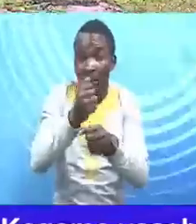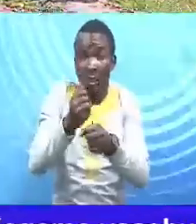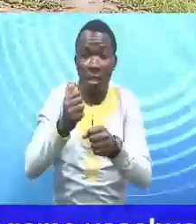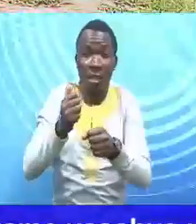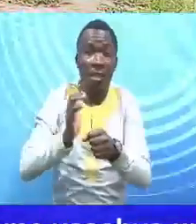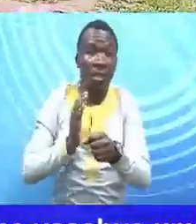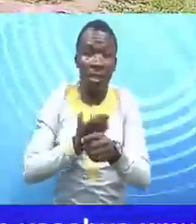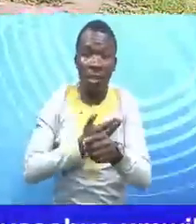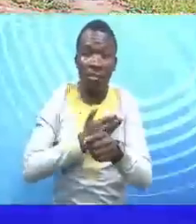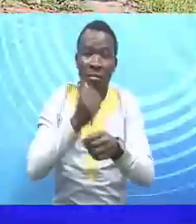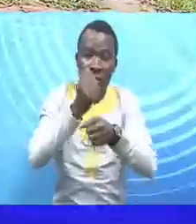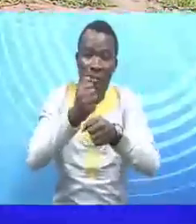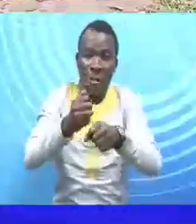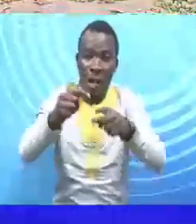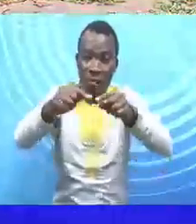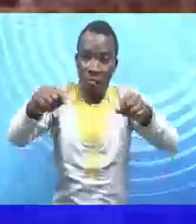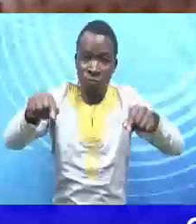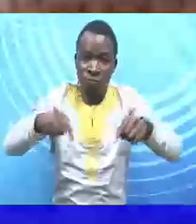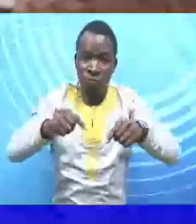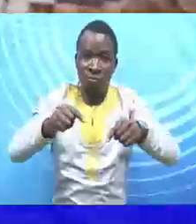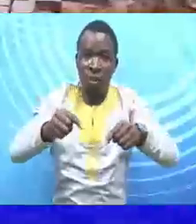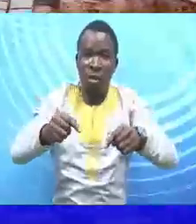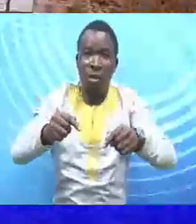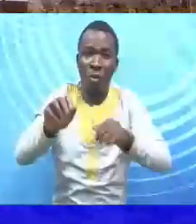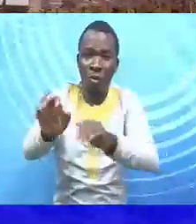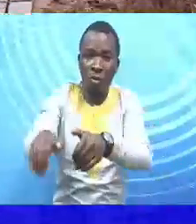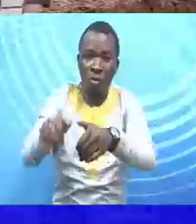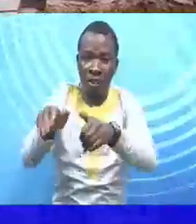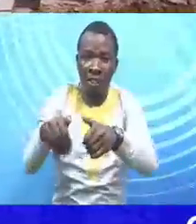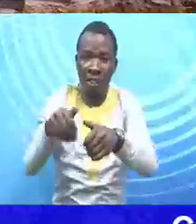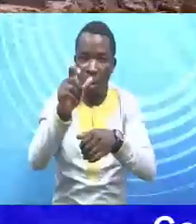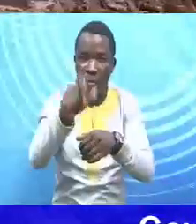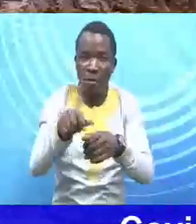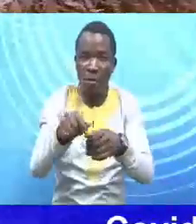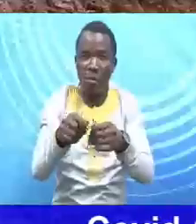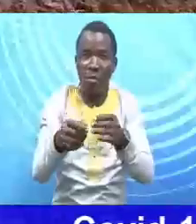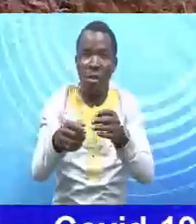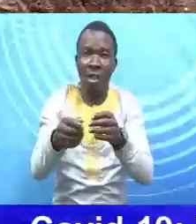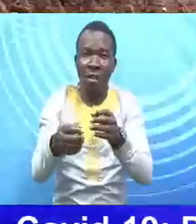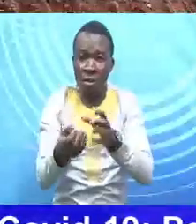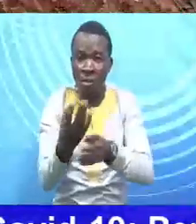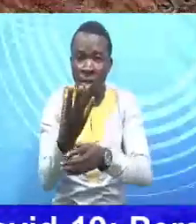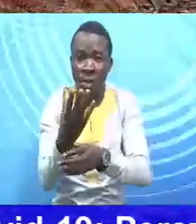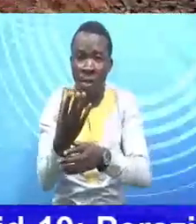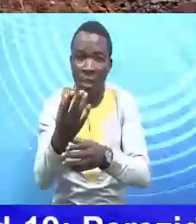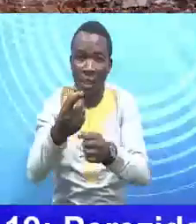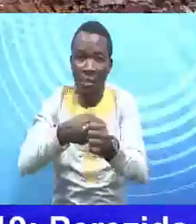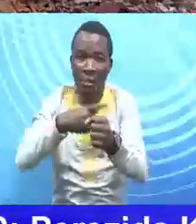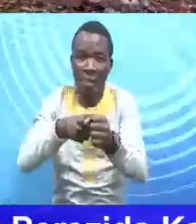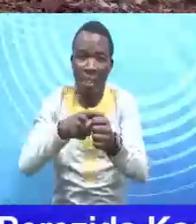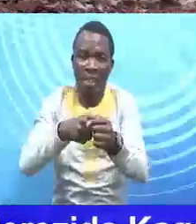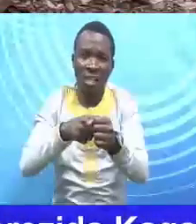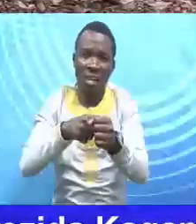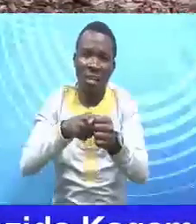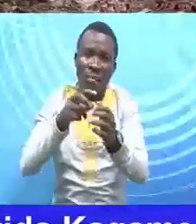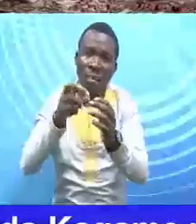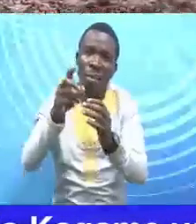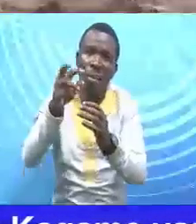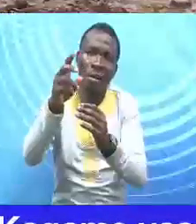uguhinga niko kazi kadutunze nanga. Umuntu umwe yiyejereza utwo turaye kutuzamura rugura n'umutwe usanga